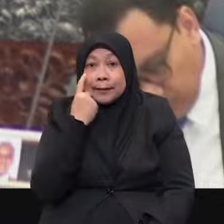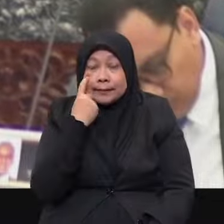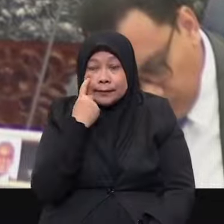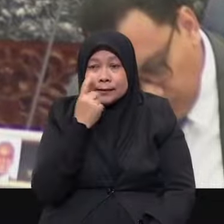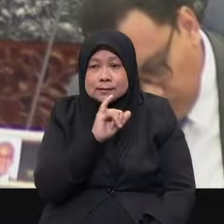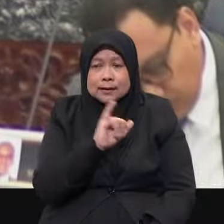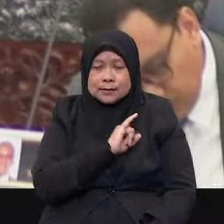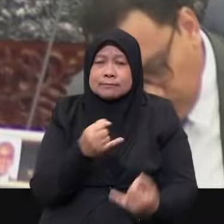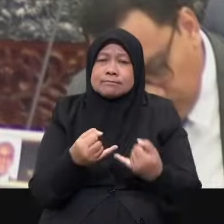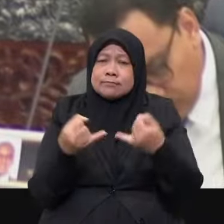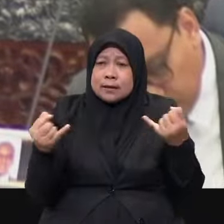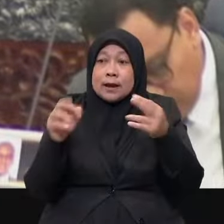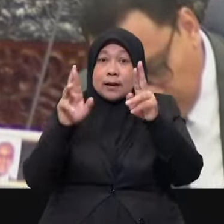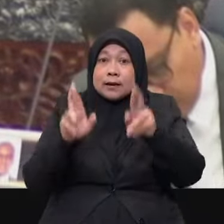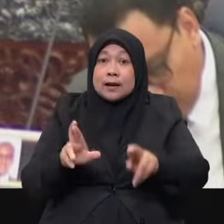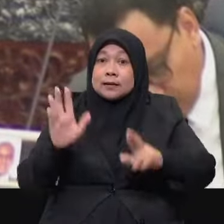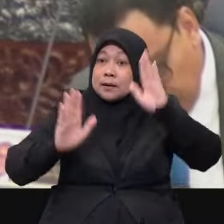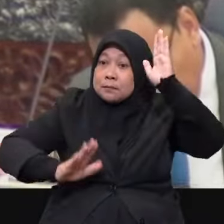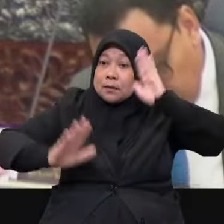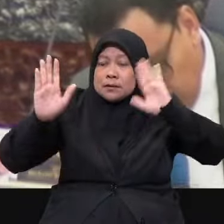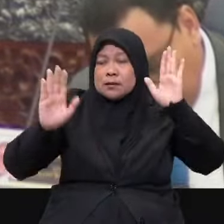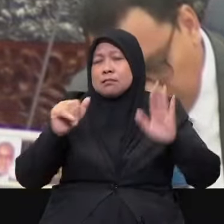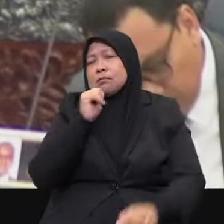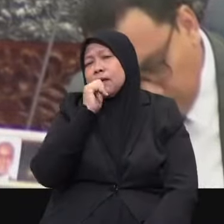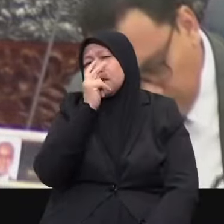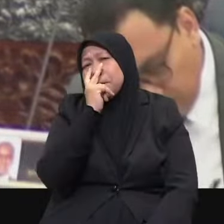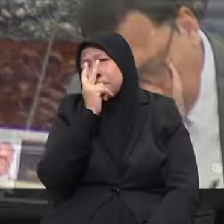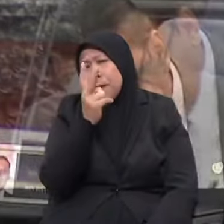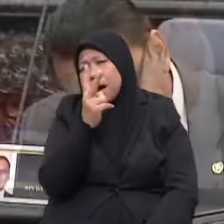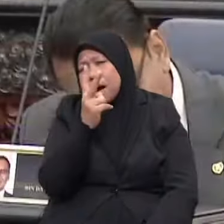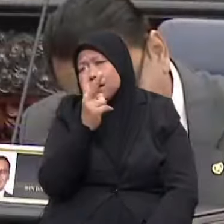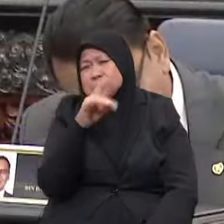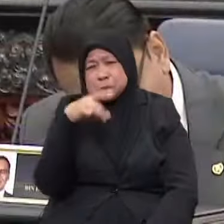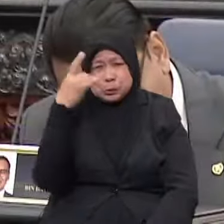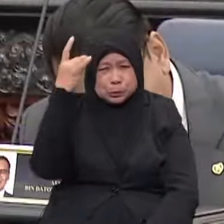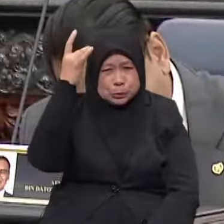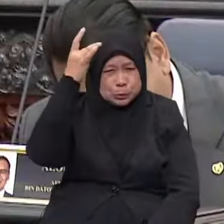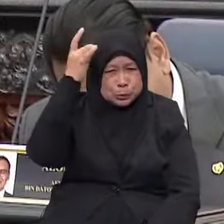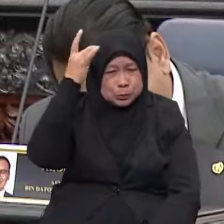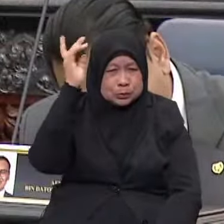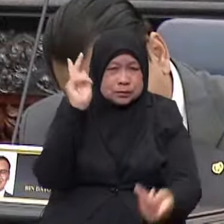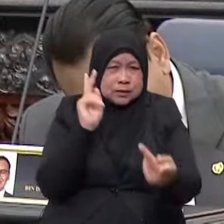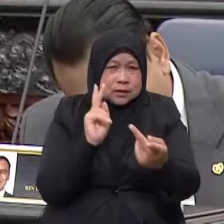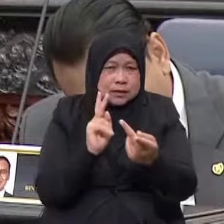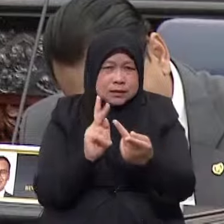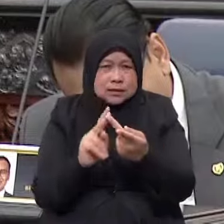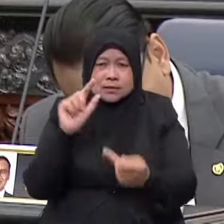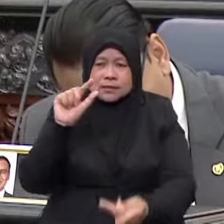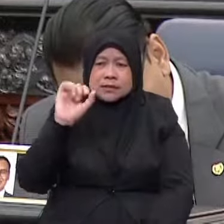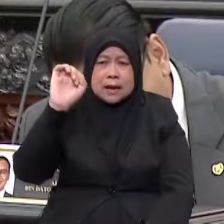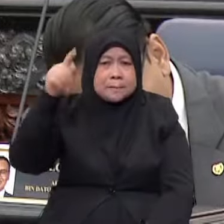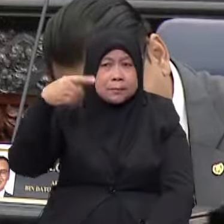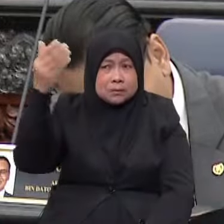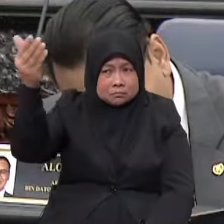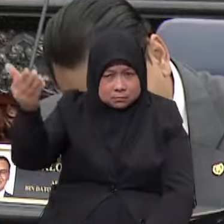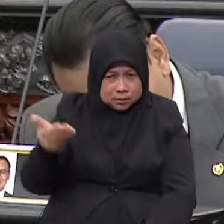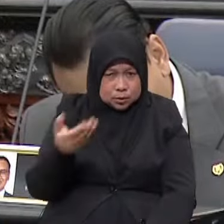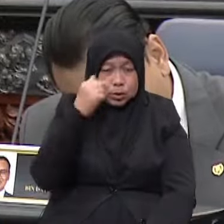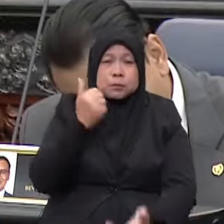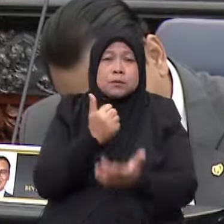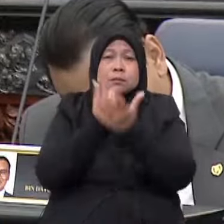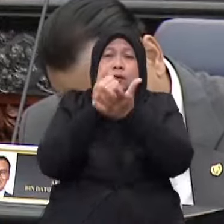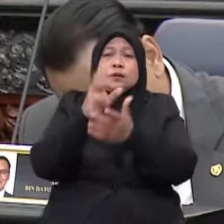dan pembangkang dan rakyat Malaysia tidak nampak di mana logik dan relevannya kita membawa masuk GIP untuk